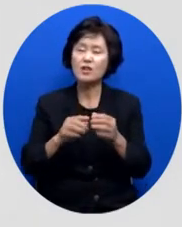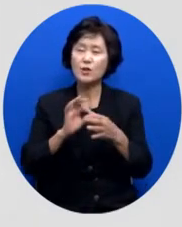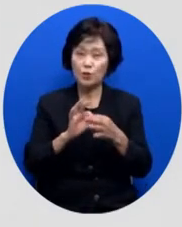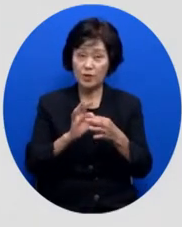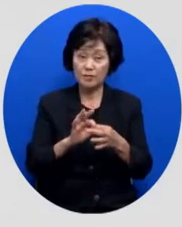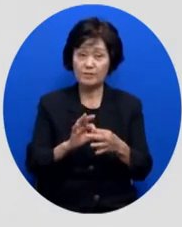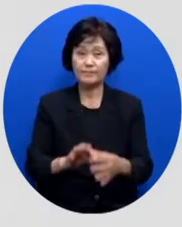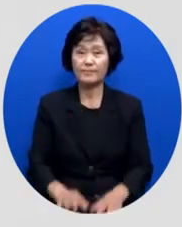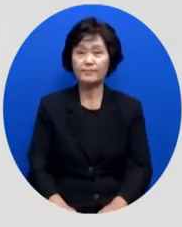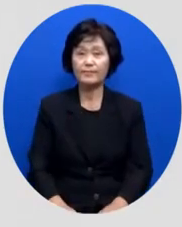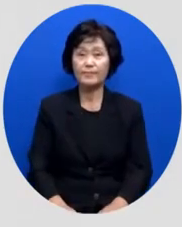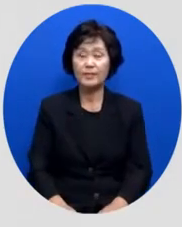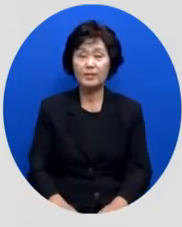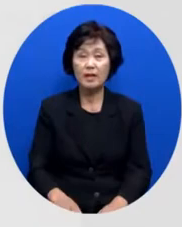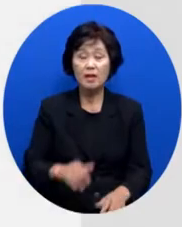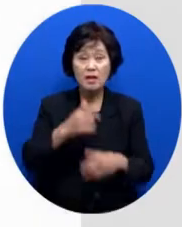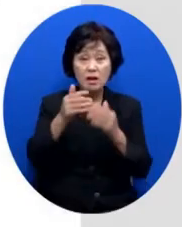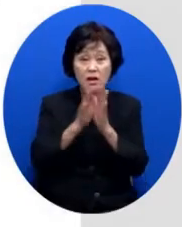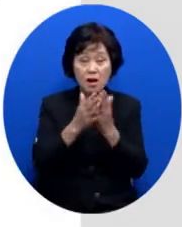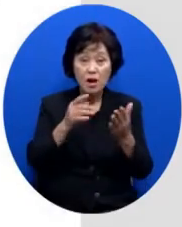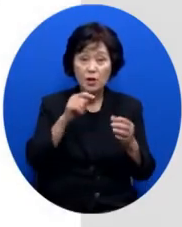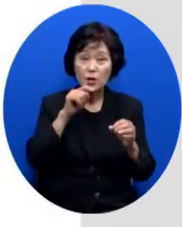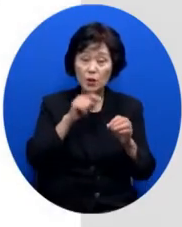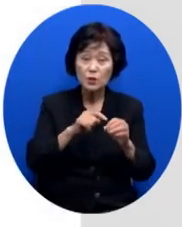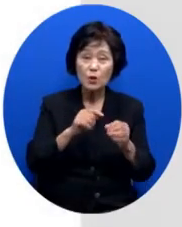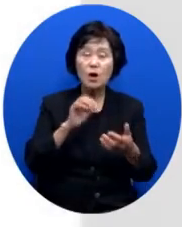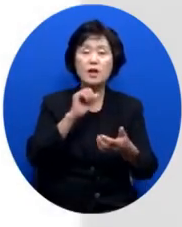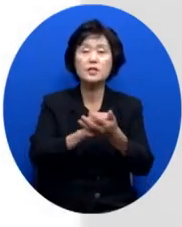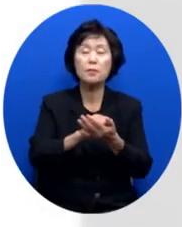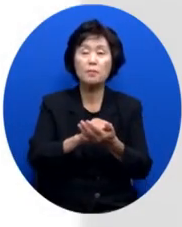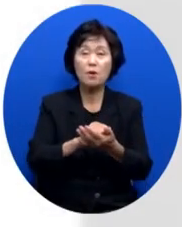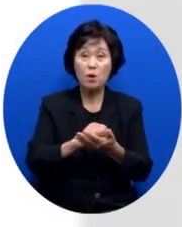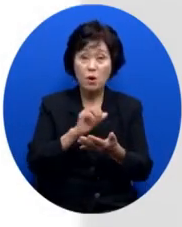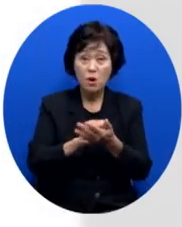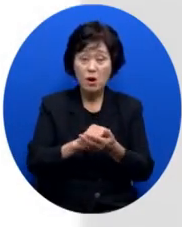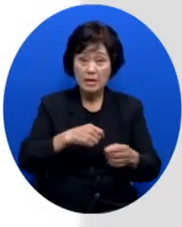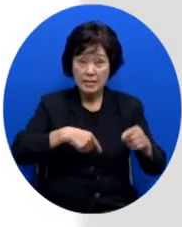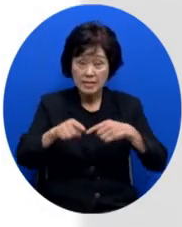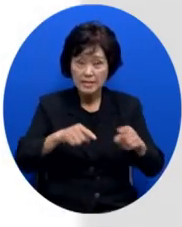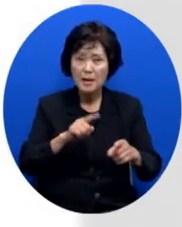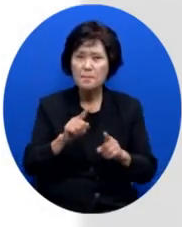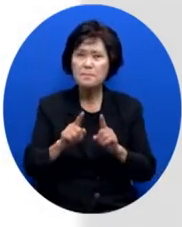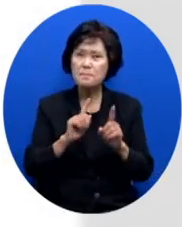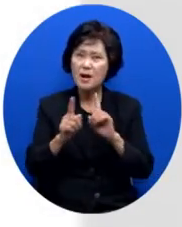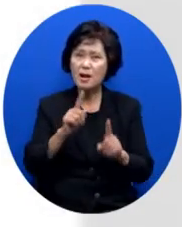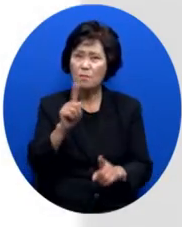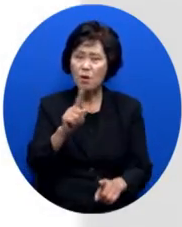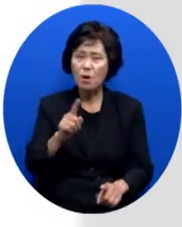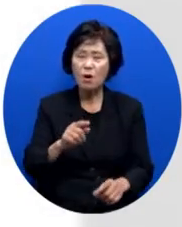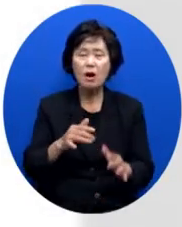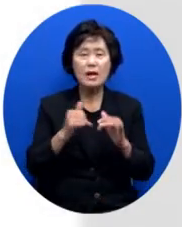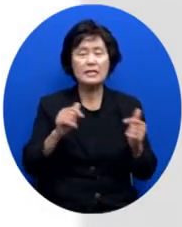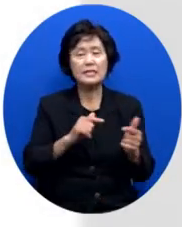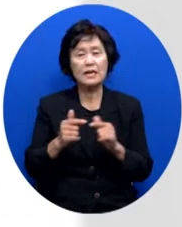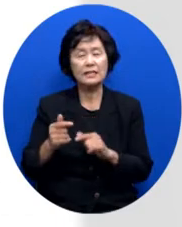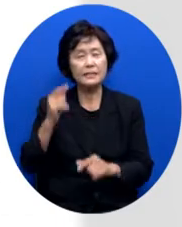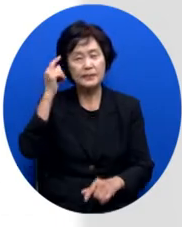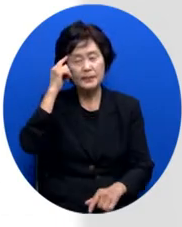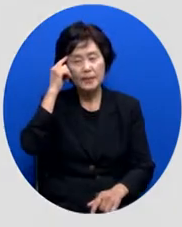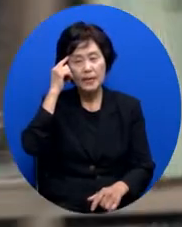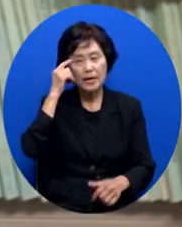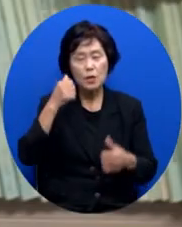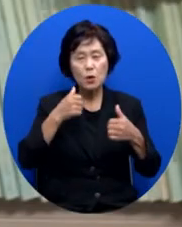린 화이트는 성경속 정복하고 다스리라 는 말이 오늘날 인간 이야기한 환경파괴의 당위성을 만든다 고